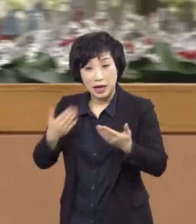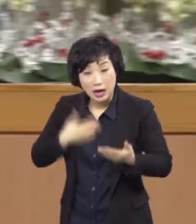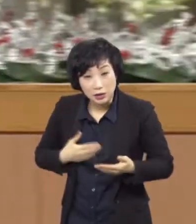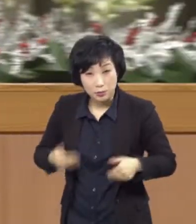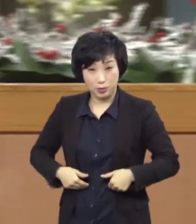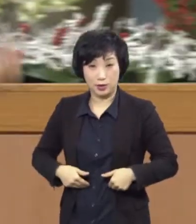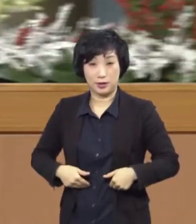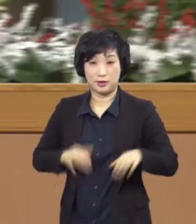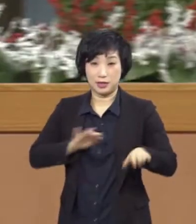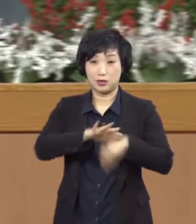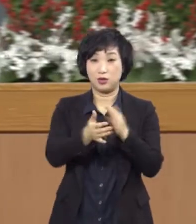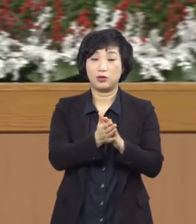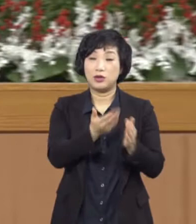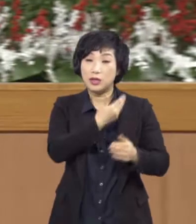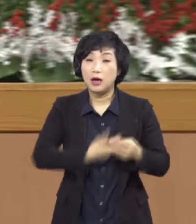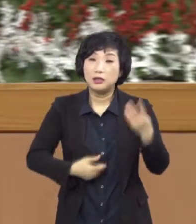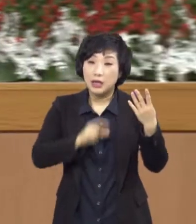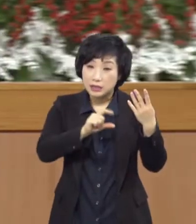4장 12절에도